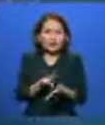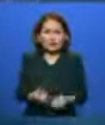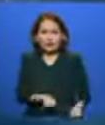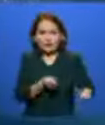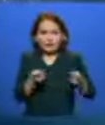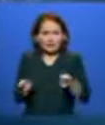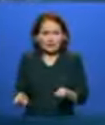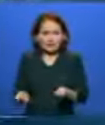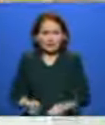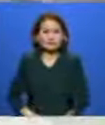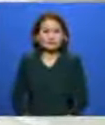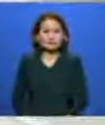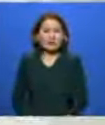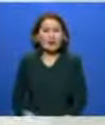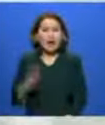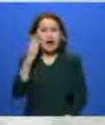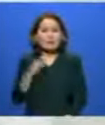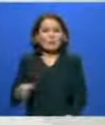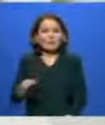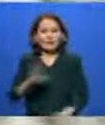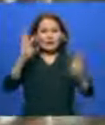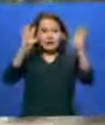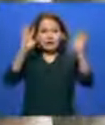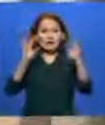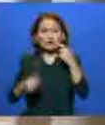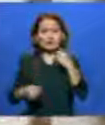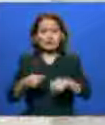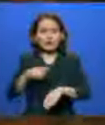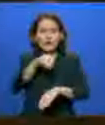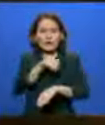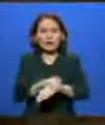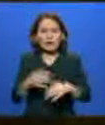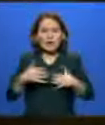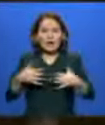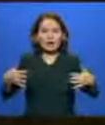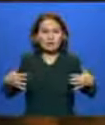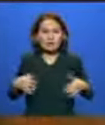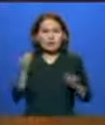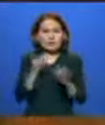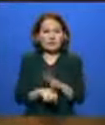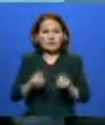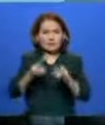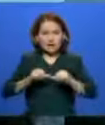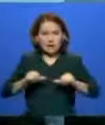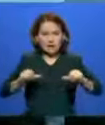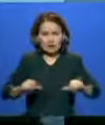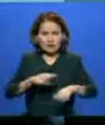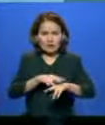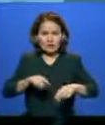жеткізілді. Алматы облысында заңсыз аң аулаумен айналысқан браконьерлерді құрықтау мақсатында арнайы рейд